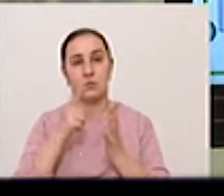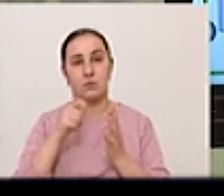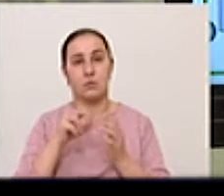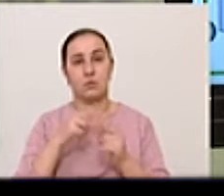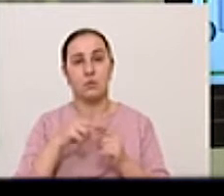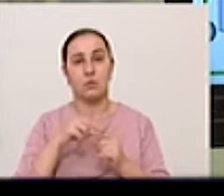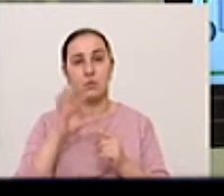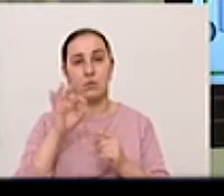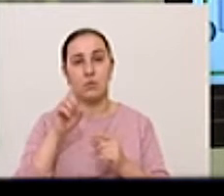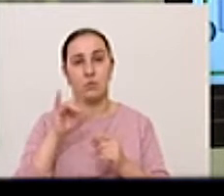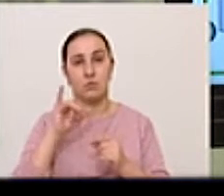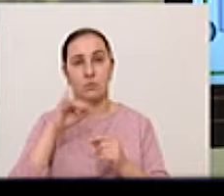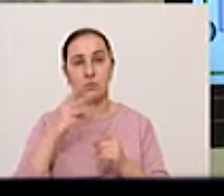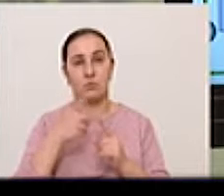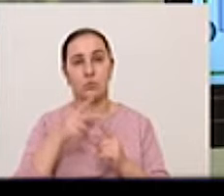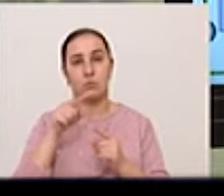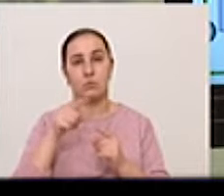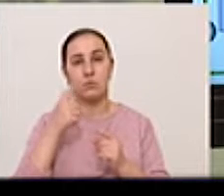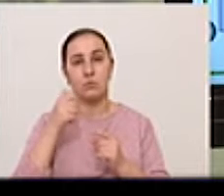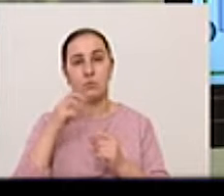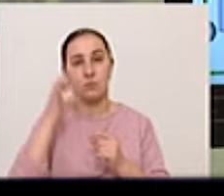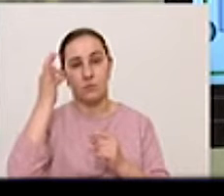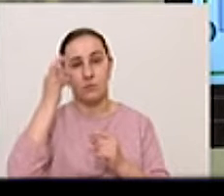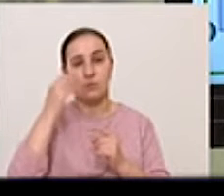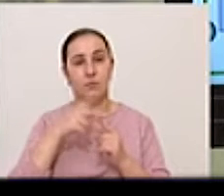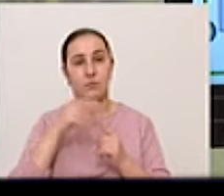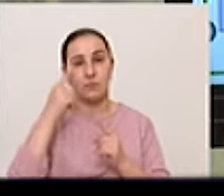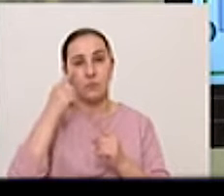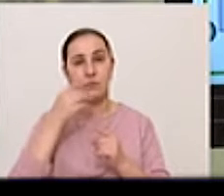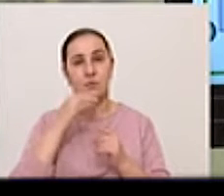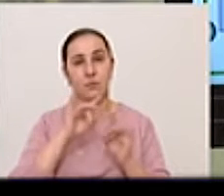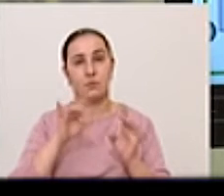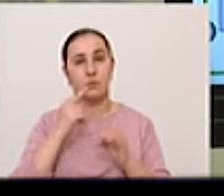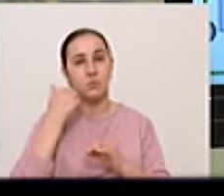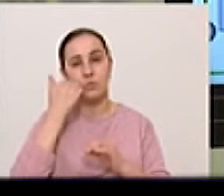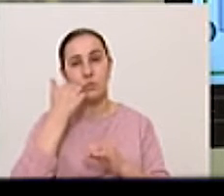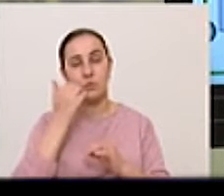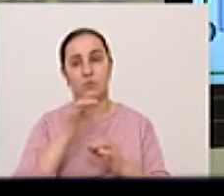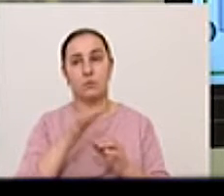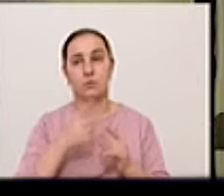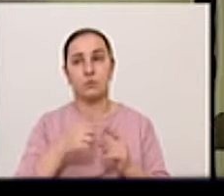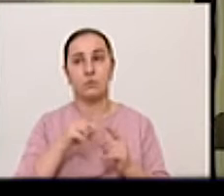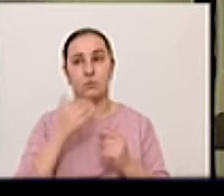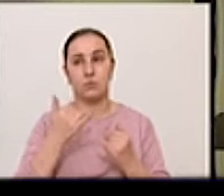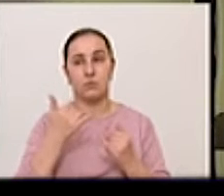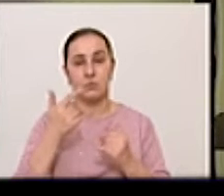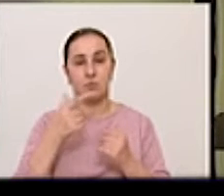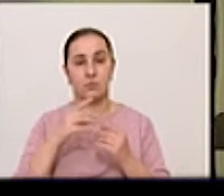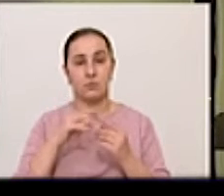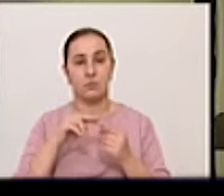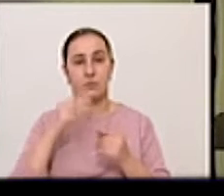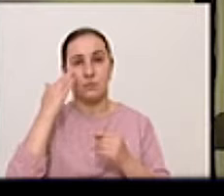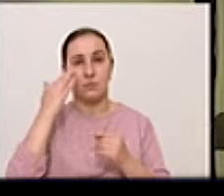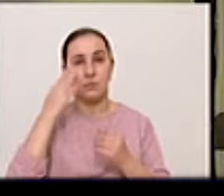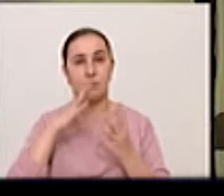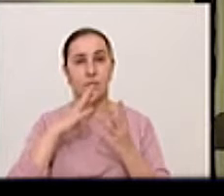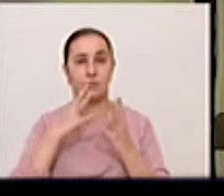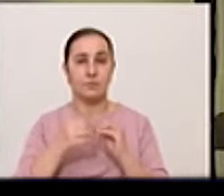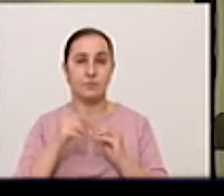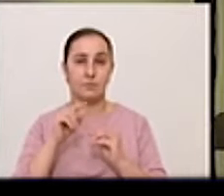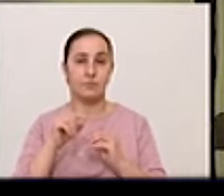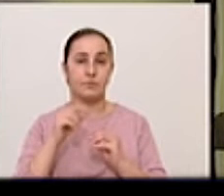gapimiz: "Xo'sh, shu gaplarni o'ylab gapiryapsanmi? Uyalmaysanmi?" Demak, bugungi egallagan bilimlaringiz